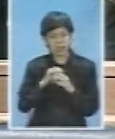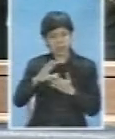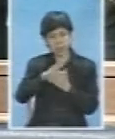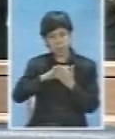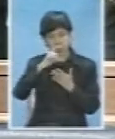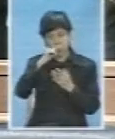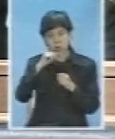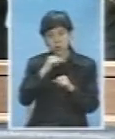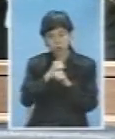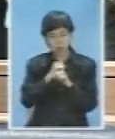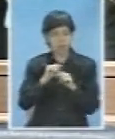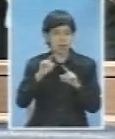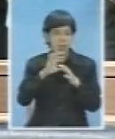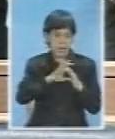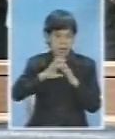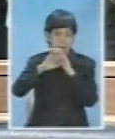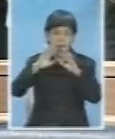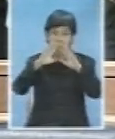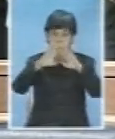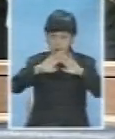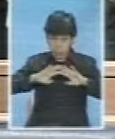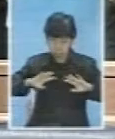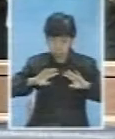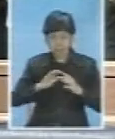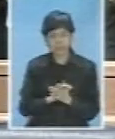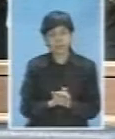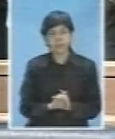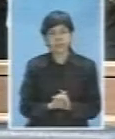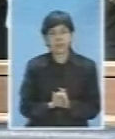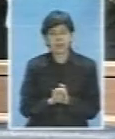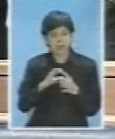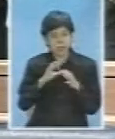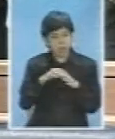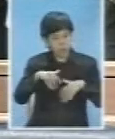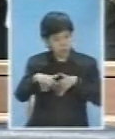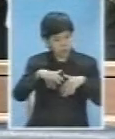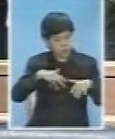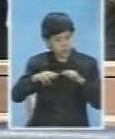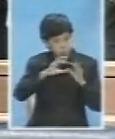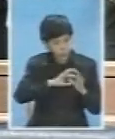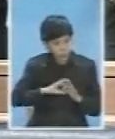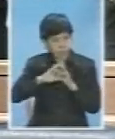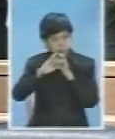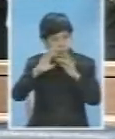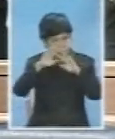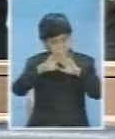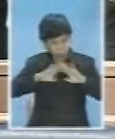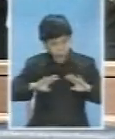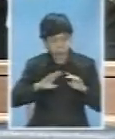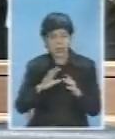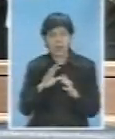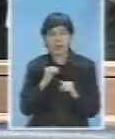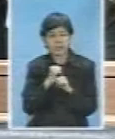าติเข้าสู่ประชาคมอาเซียนเพื่อสร้างประชากรของอาเซียนเพื่อสร้างพลเมืองของโล